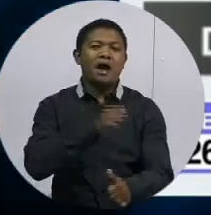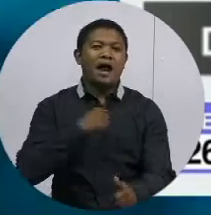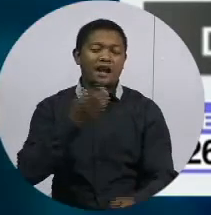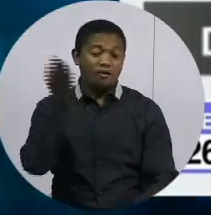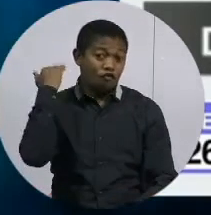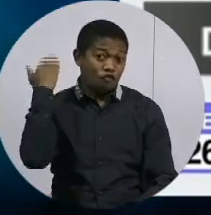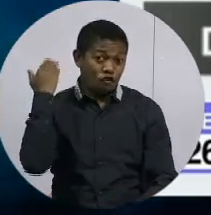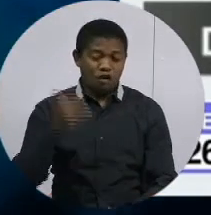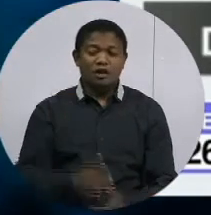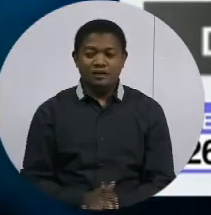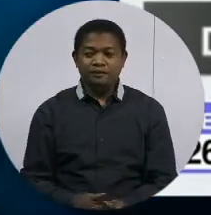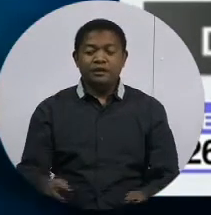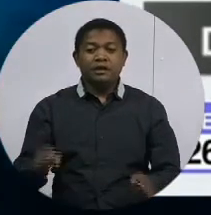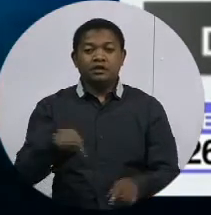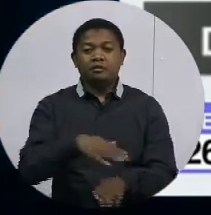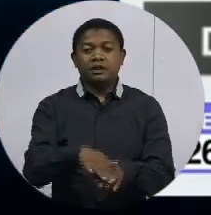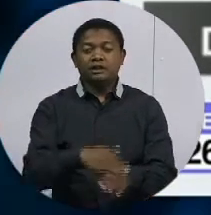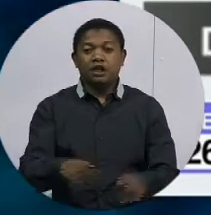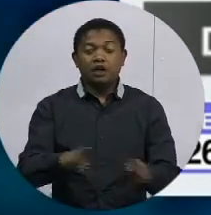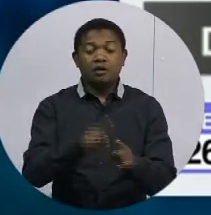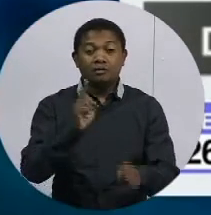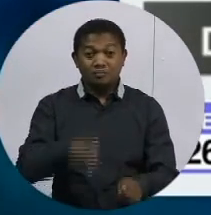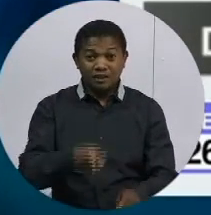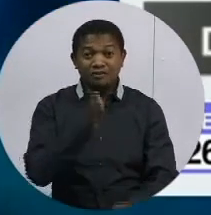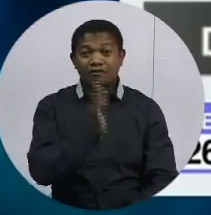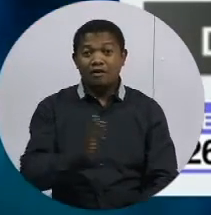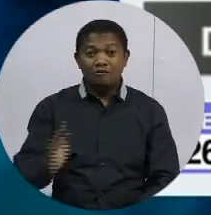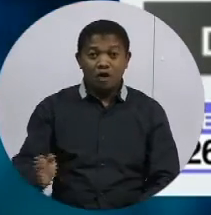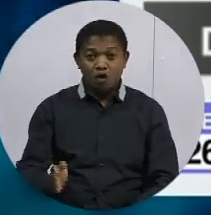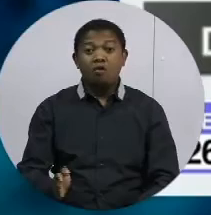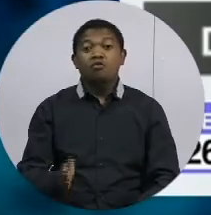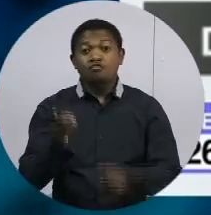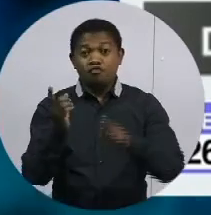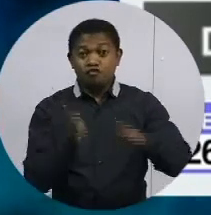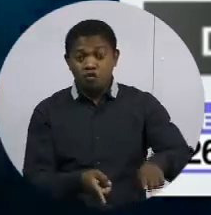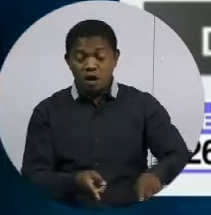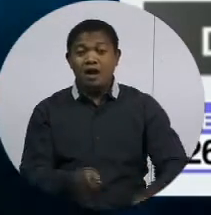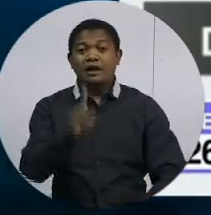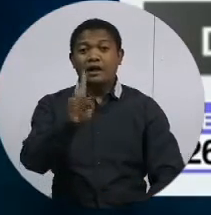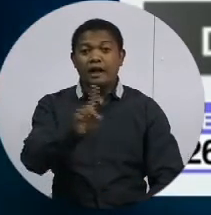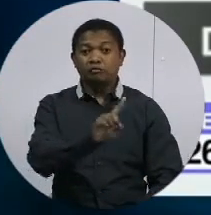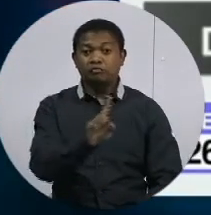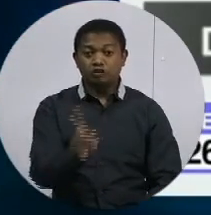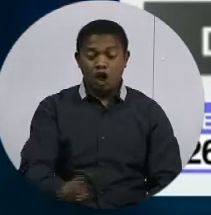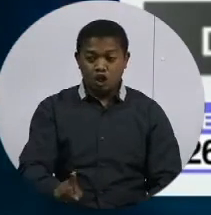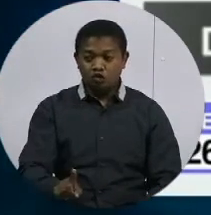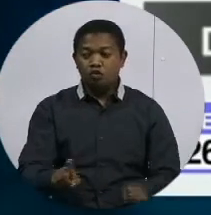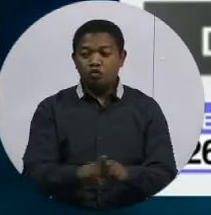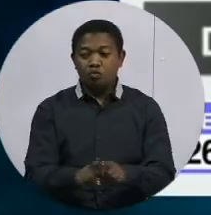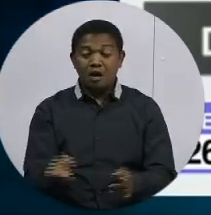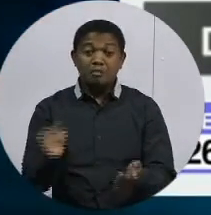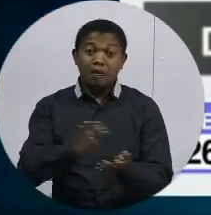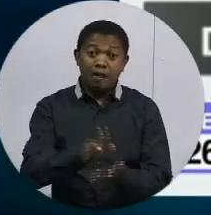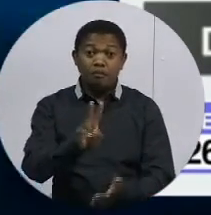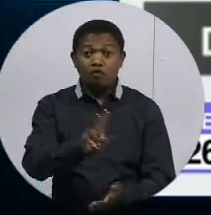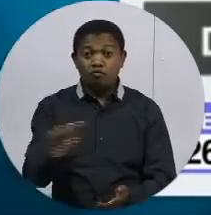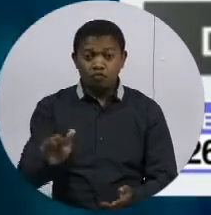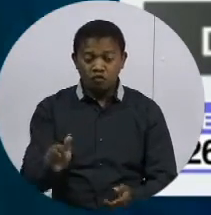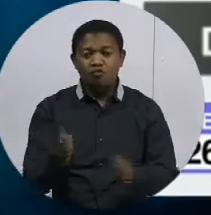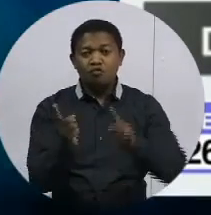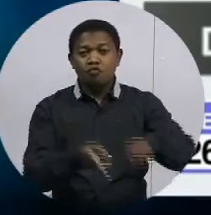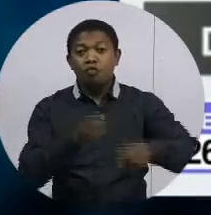teto Madagasikara. Nisy ihany koa ireo tranga vaovao raika ambizato ary ny ampy roa amby folo ireo forme grave raha